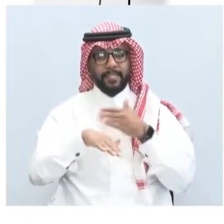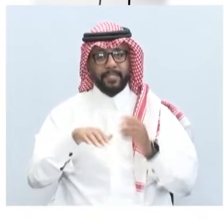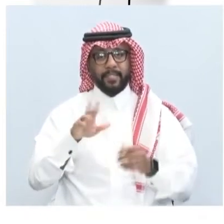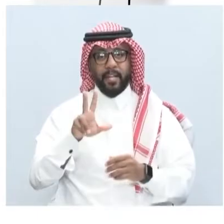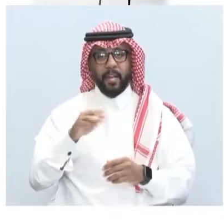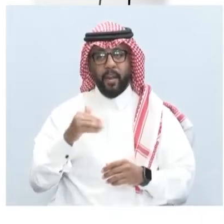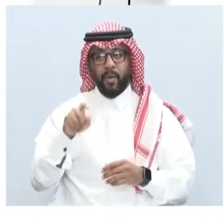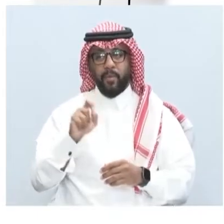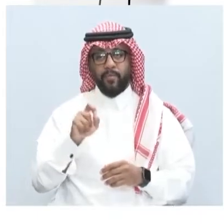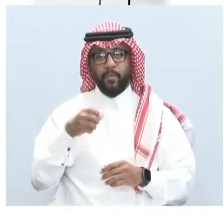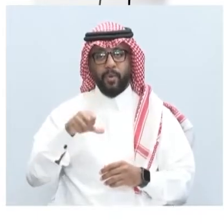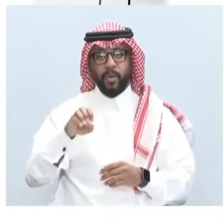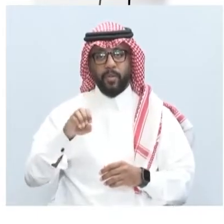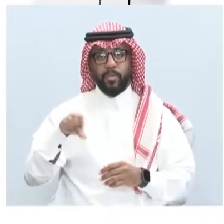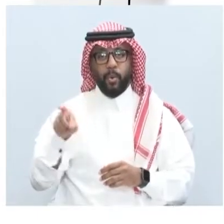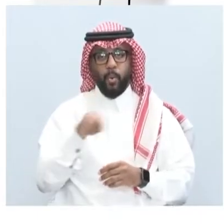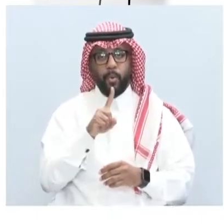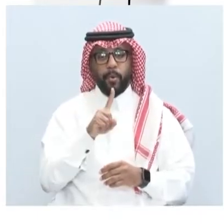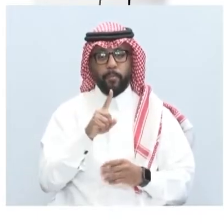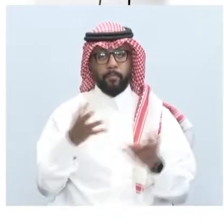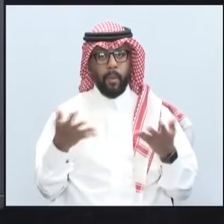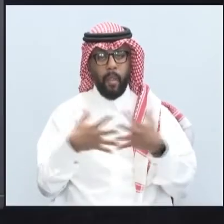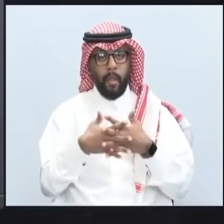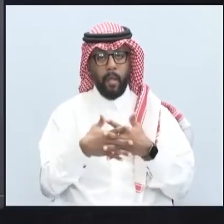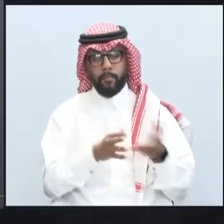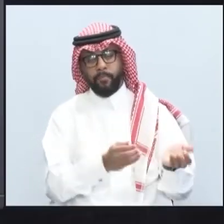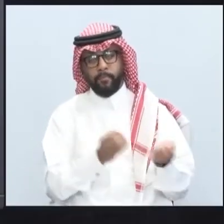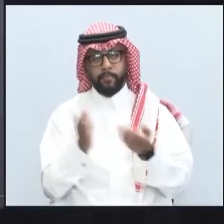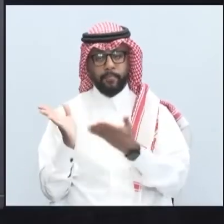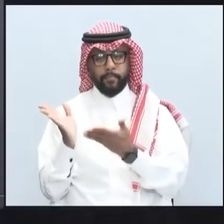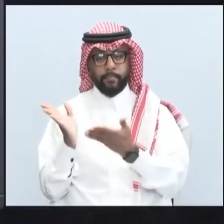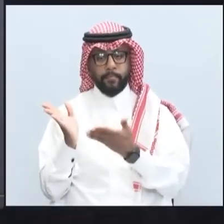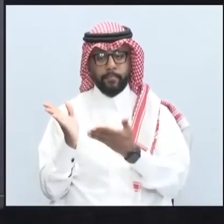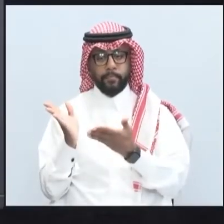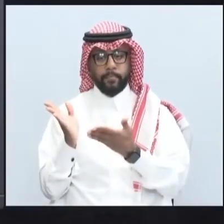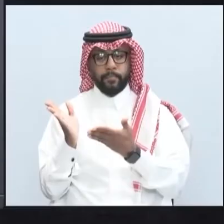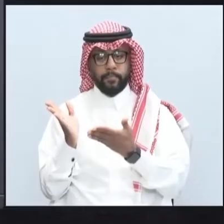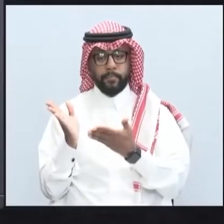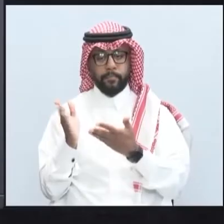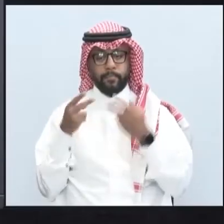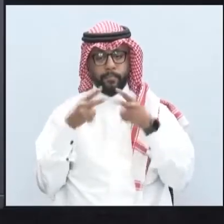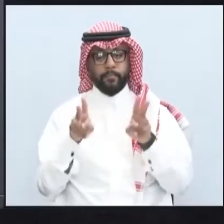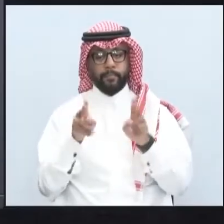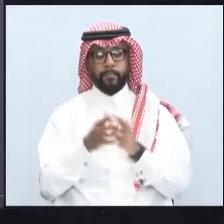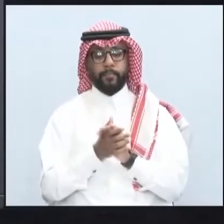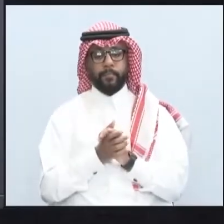الخف والجورب هيا بنا يا ابنائي هيا بنا احسنتم